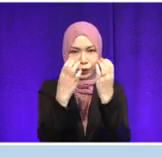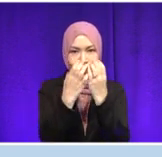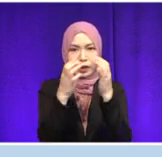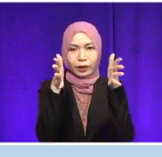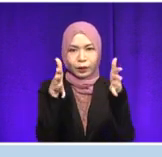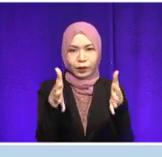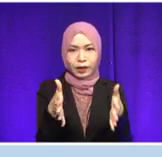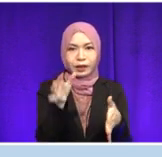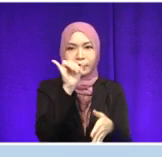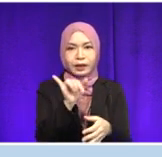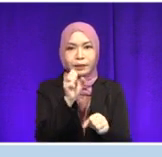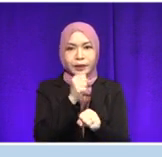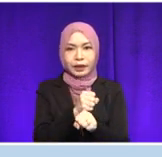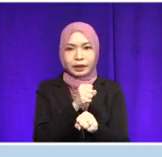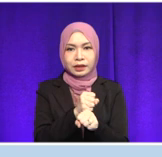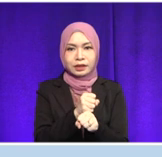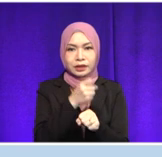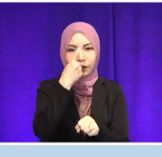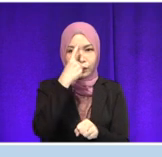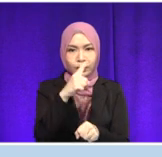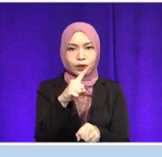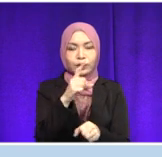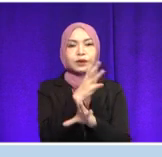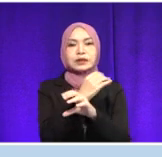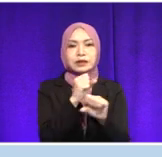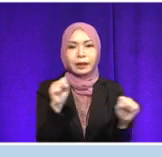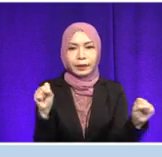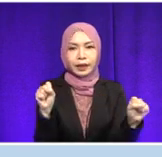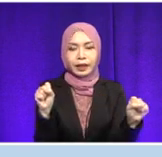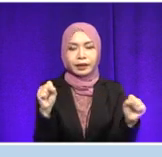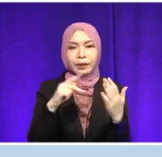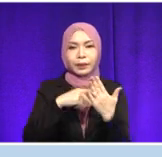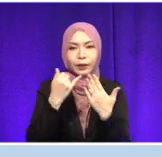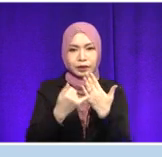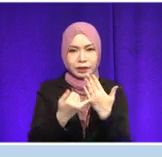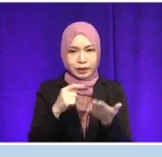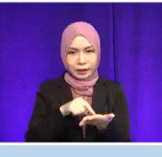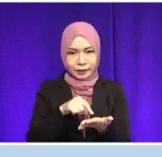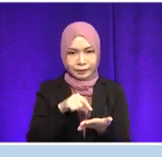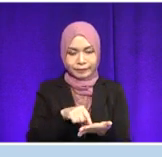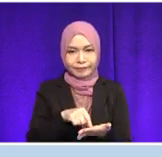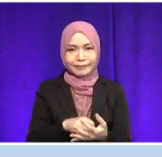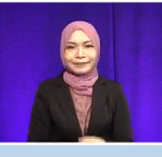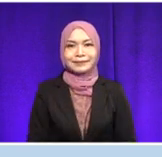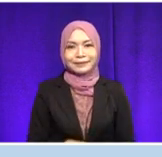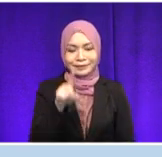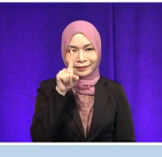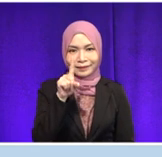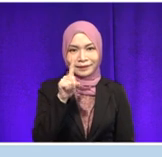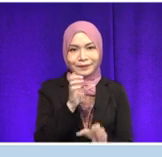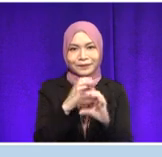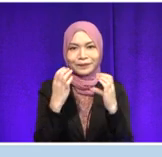mereka mempelajari tentang bagaimana untuk membentuk satu pasukan yang dapat menguruskan Project dengan baik